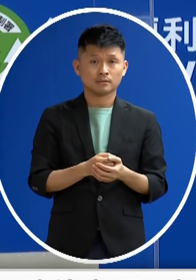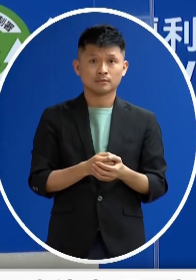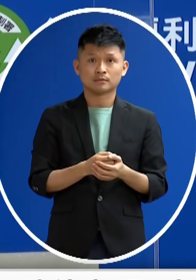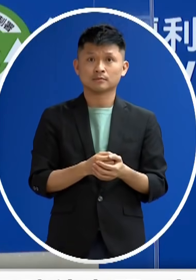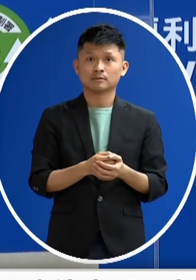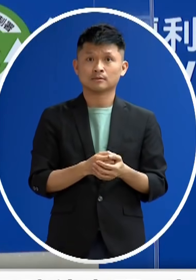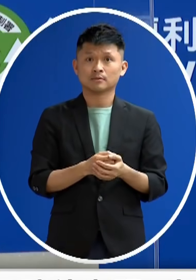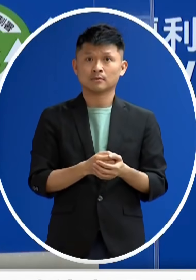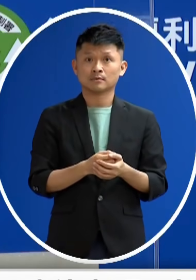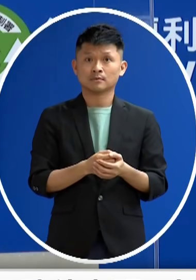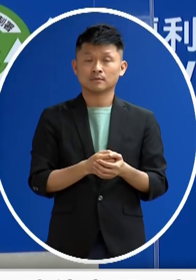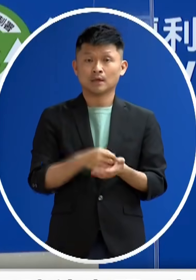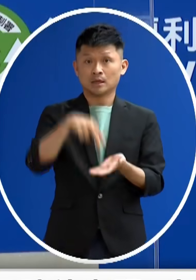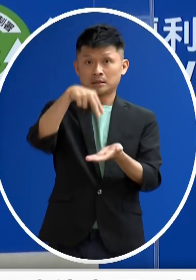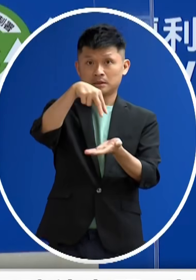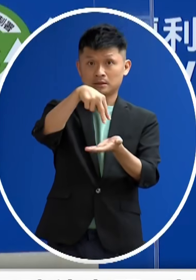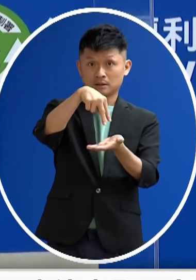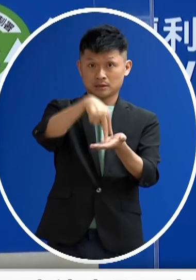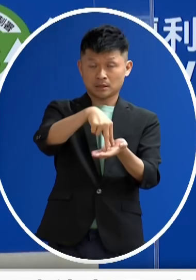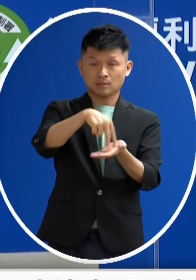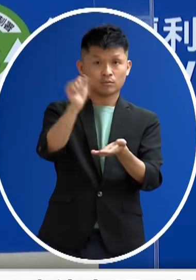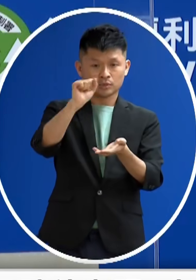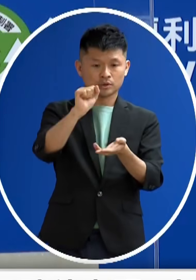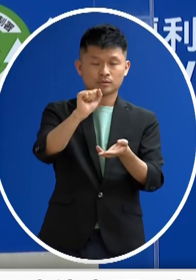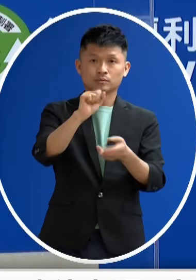城际列车进站票。